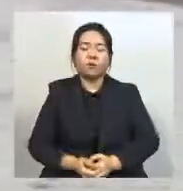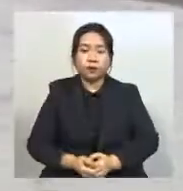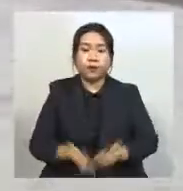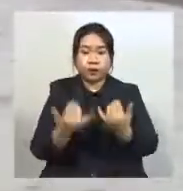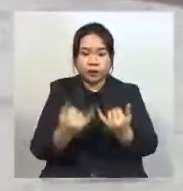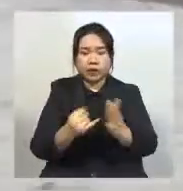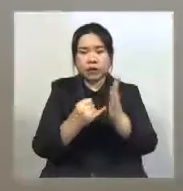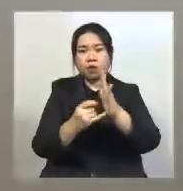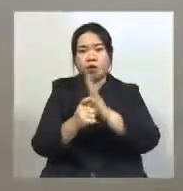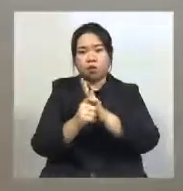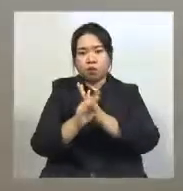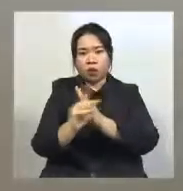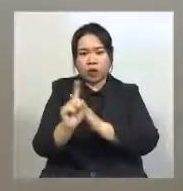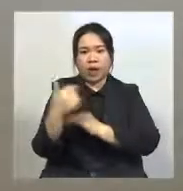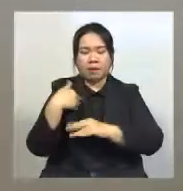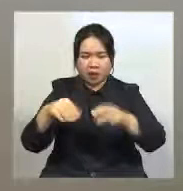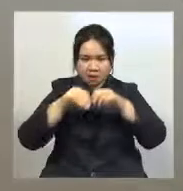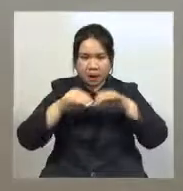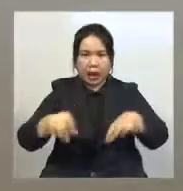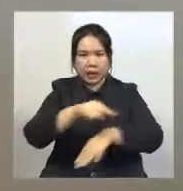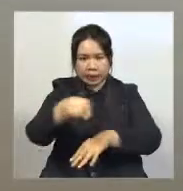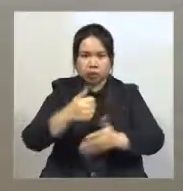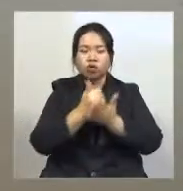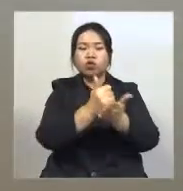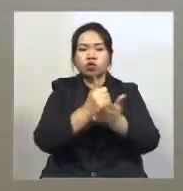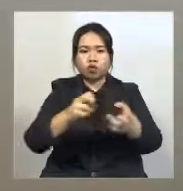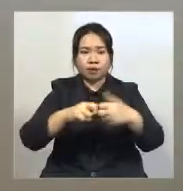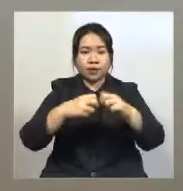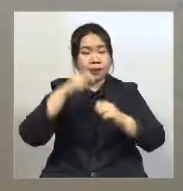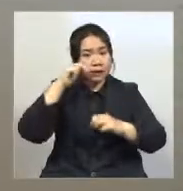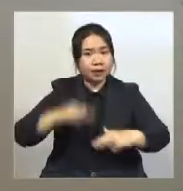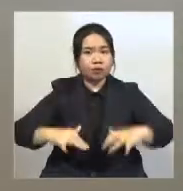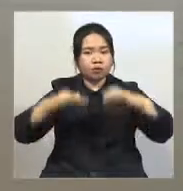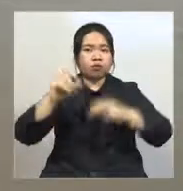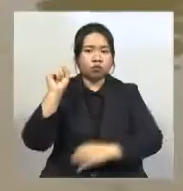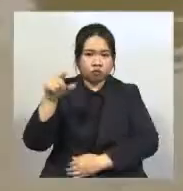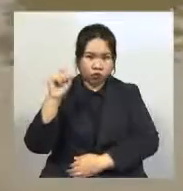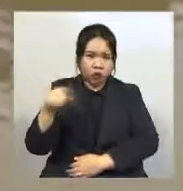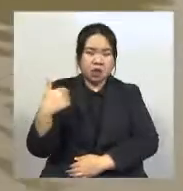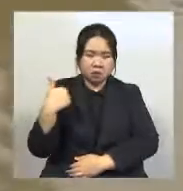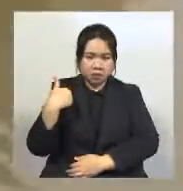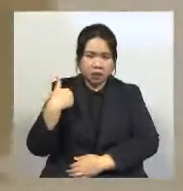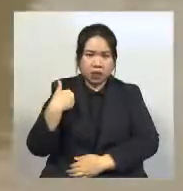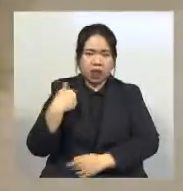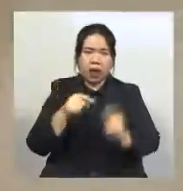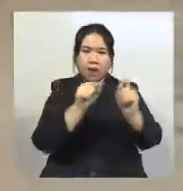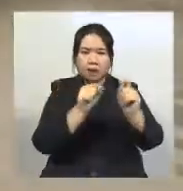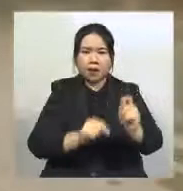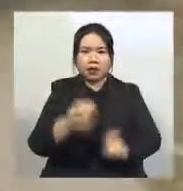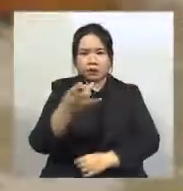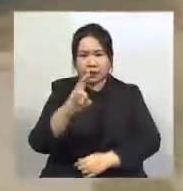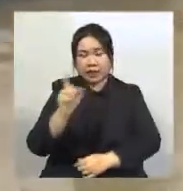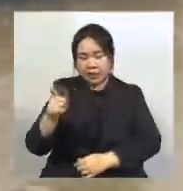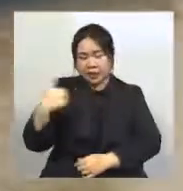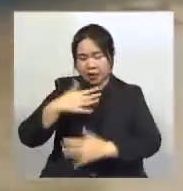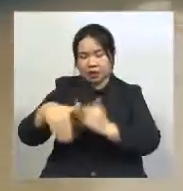จังหวัดอุบลราชธานีก็ได้ประกาศเขตให้ความช่วยเหลือภัยพิบัติกรณีฉุกเฉินอุทกภัยจำนวนทั้งหมด17อำเภอจากทั้งหมด